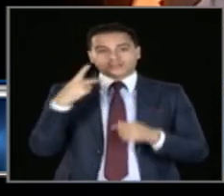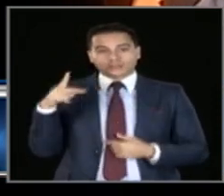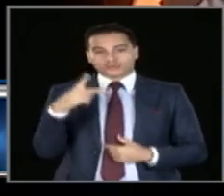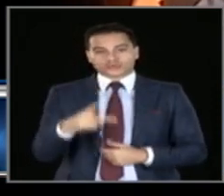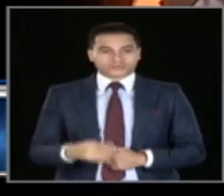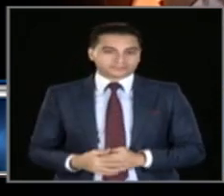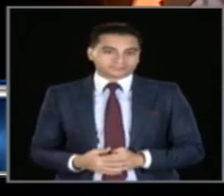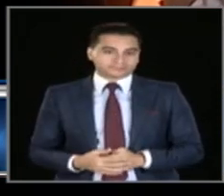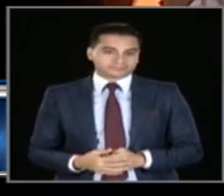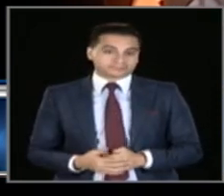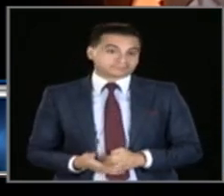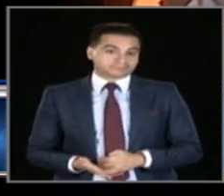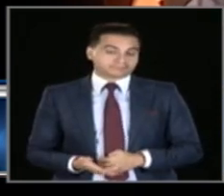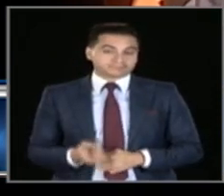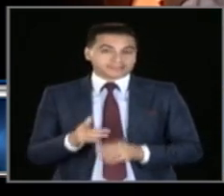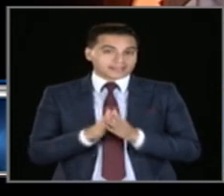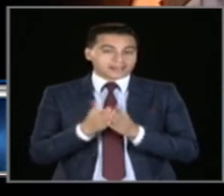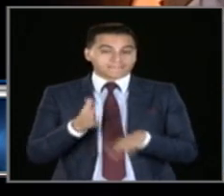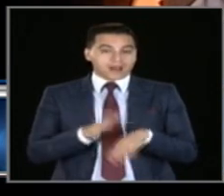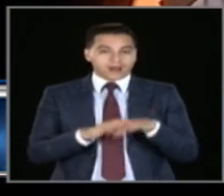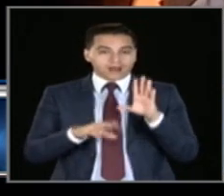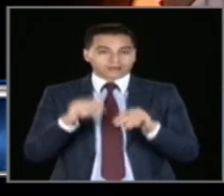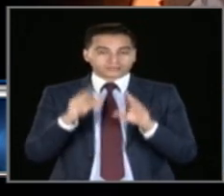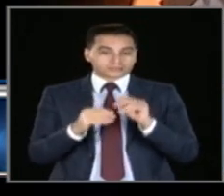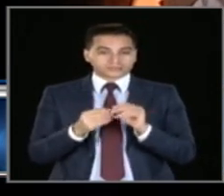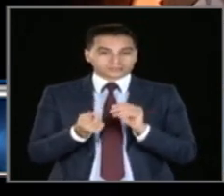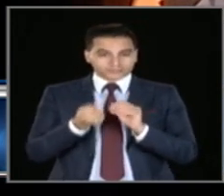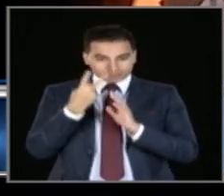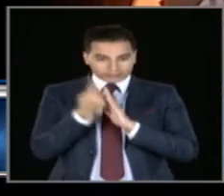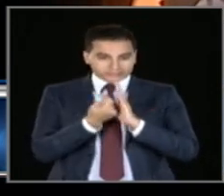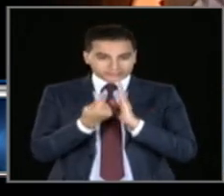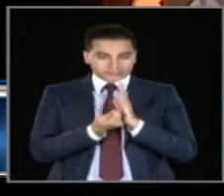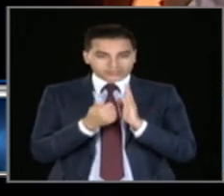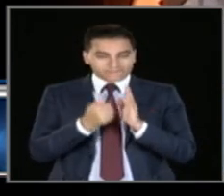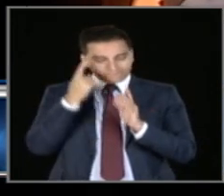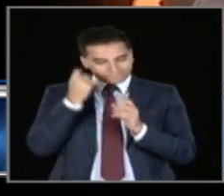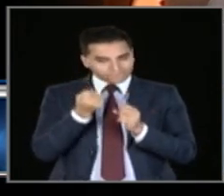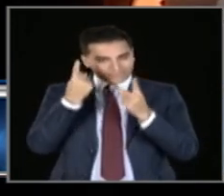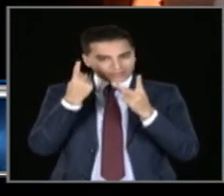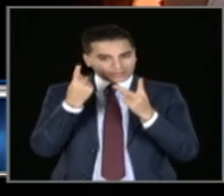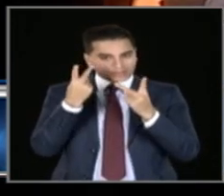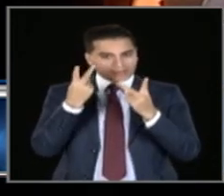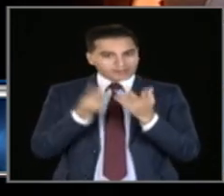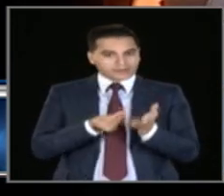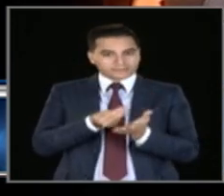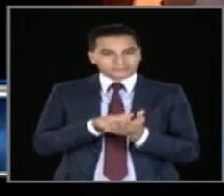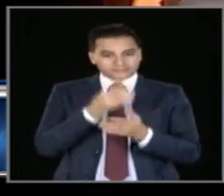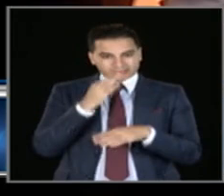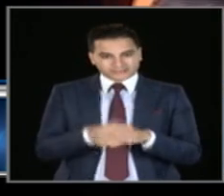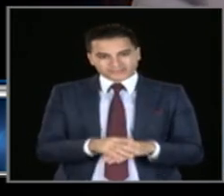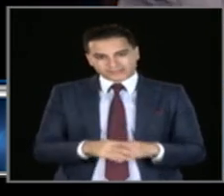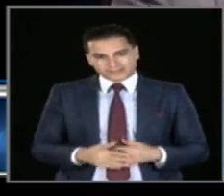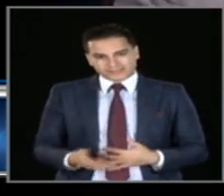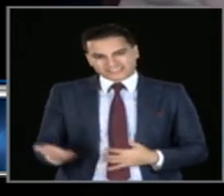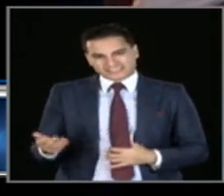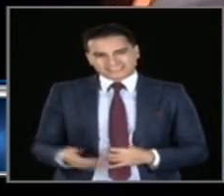12/2022 كتاب عن كواليس الكتابة بيقدم فيها أفكاره. ثانية